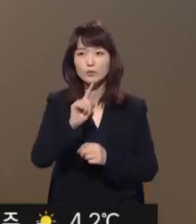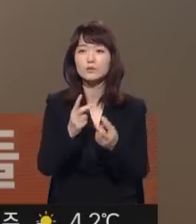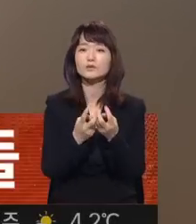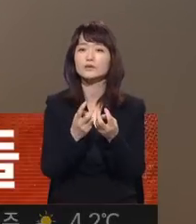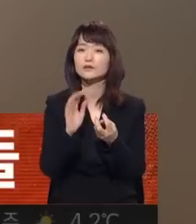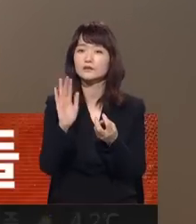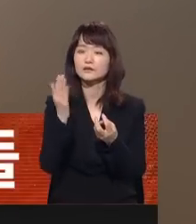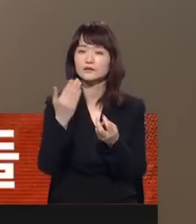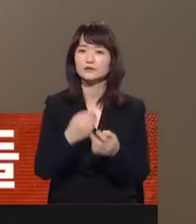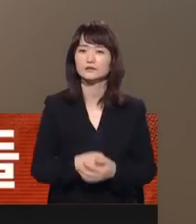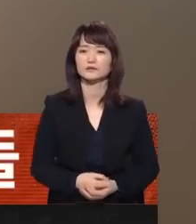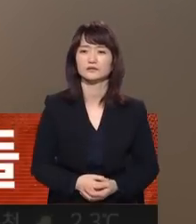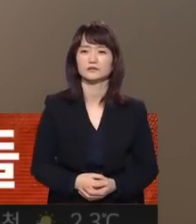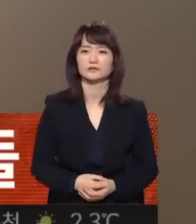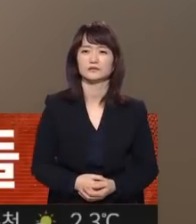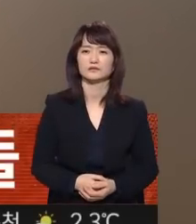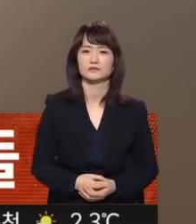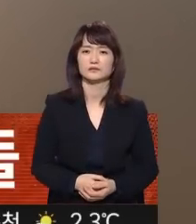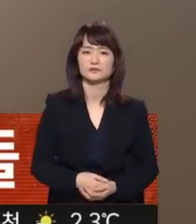있냐면